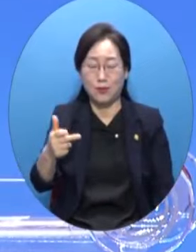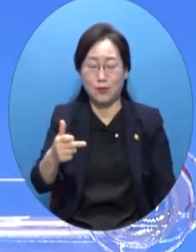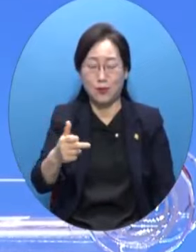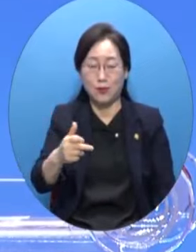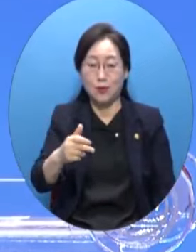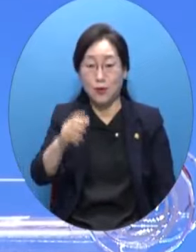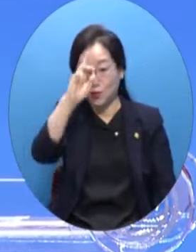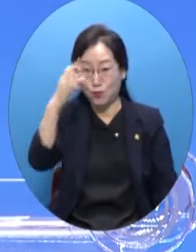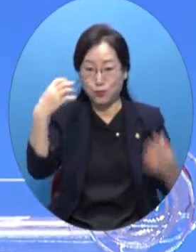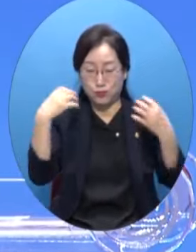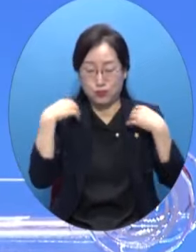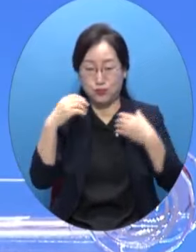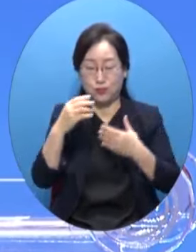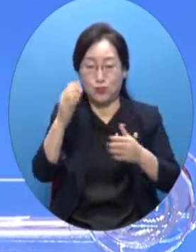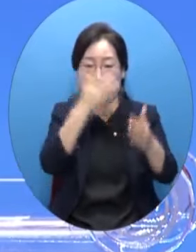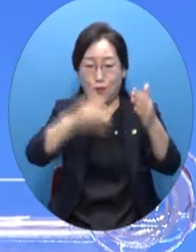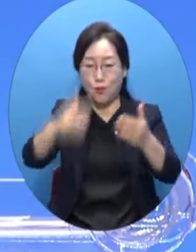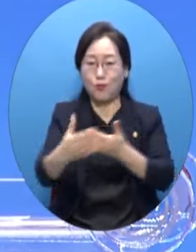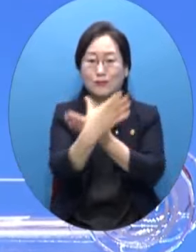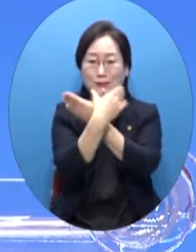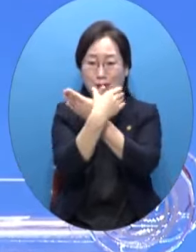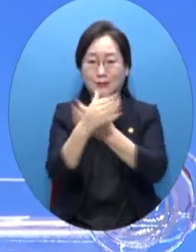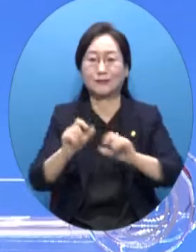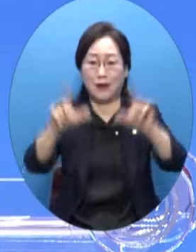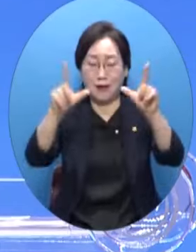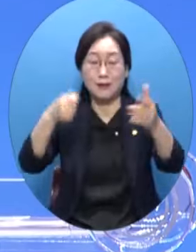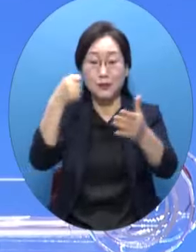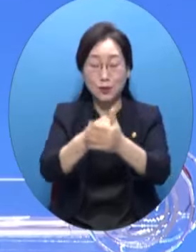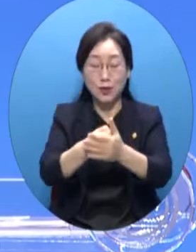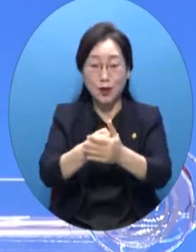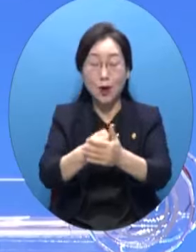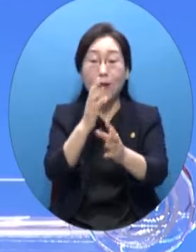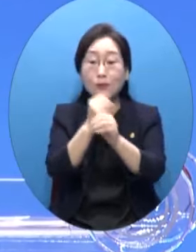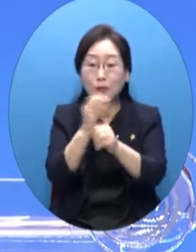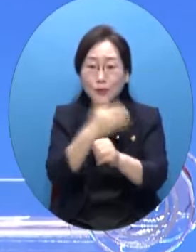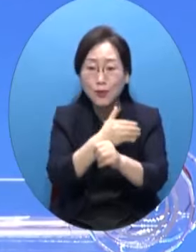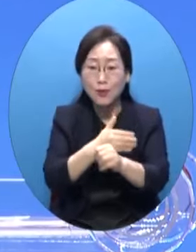국경일로 정해지게 된 것은 한참 남북전쟁이 일어나던